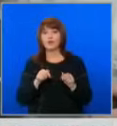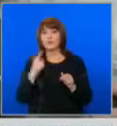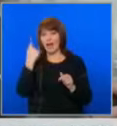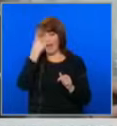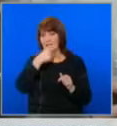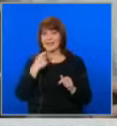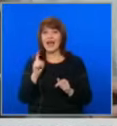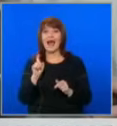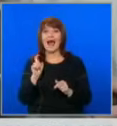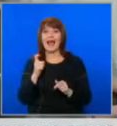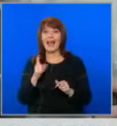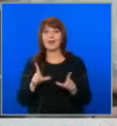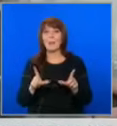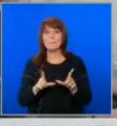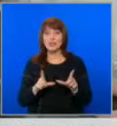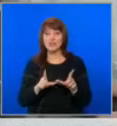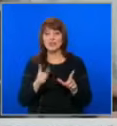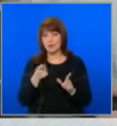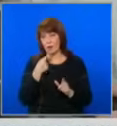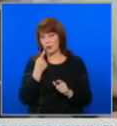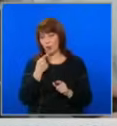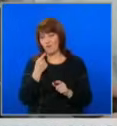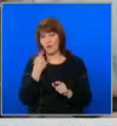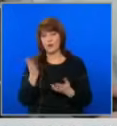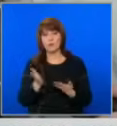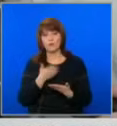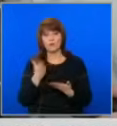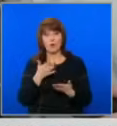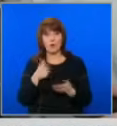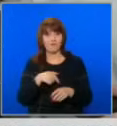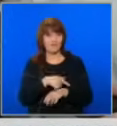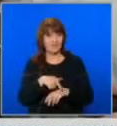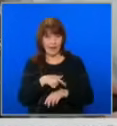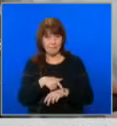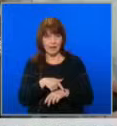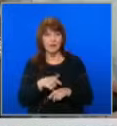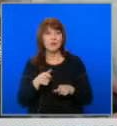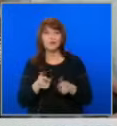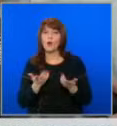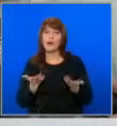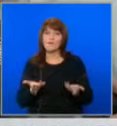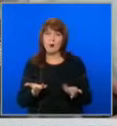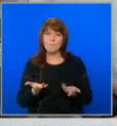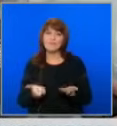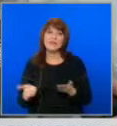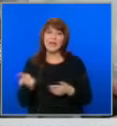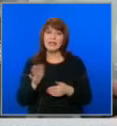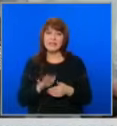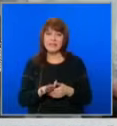глеб мишин за който ние говорим от доста време се оказа че